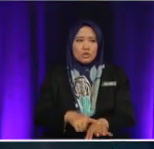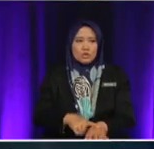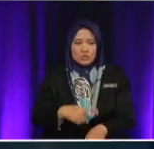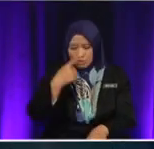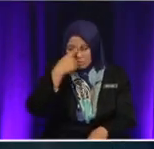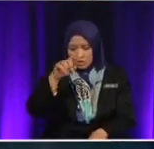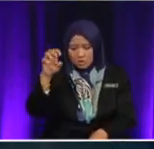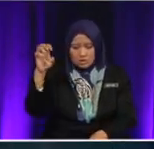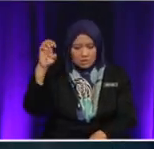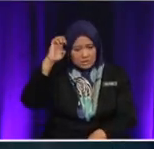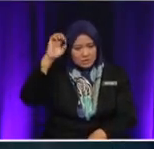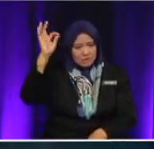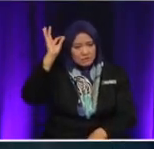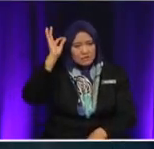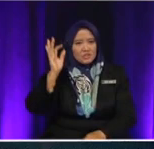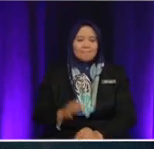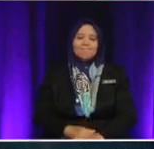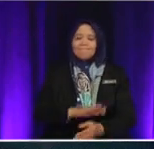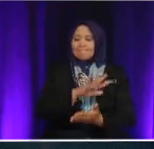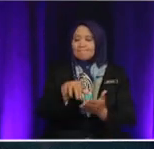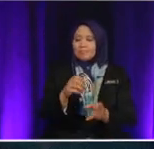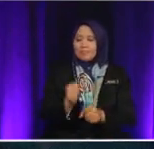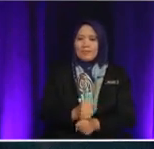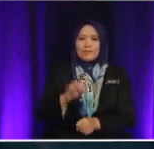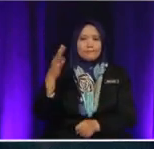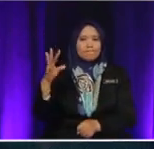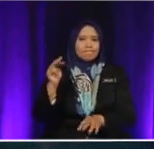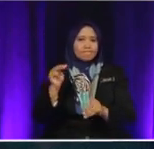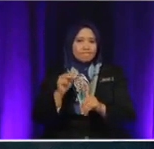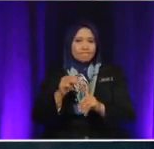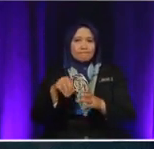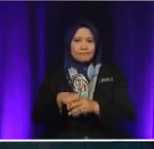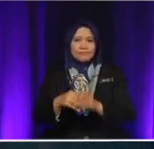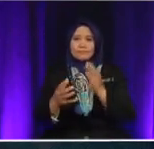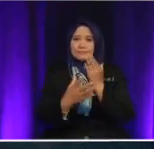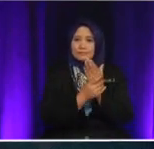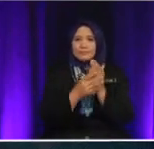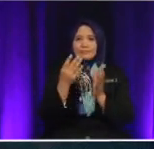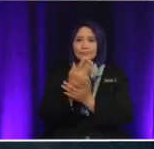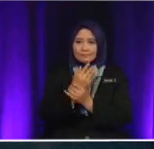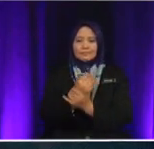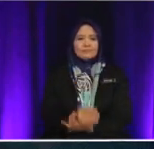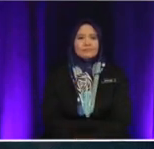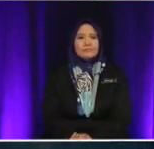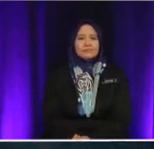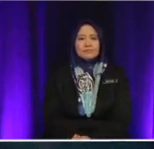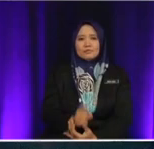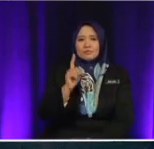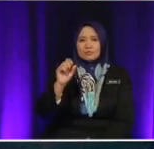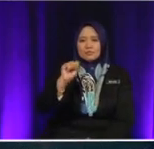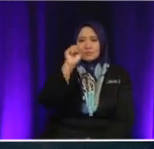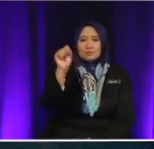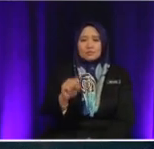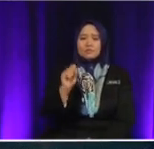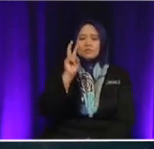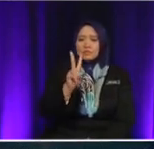ada 15 markah dalam tangan ya. Oh ya. Dan inilah antara markah untuk 2 markah tadi. Okay. Kalau ikutkan satu soalan bagian situ